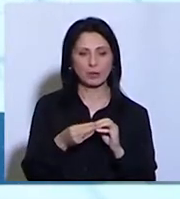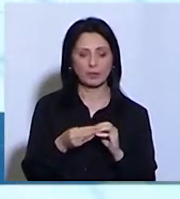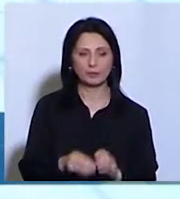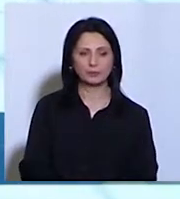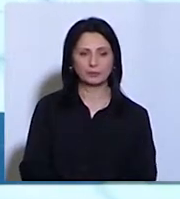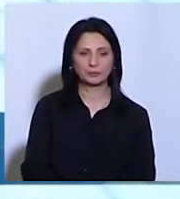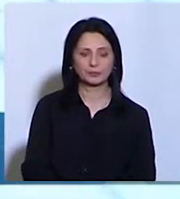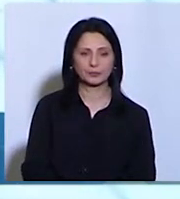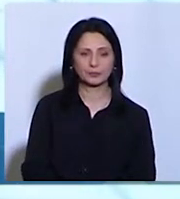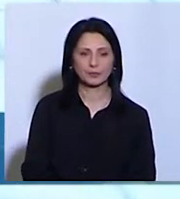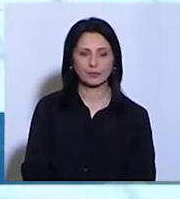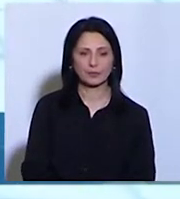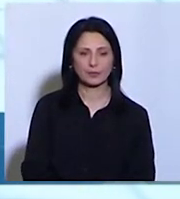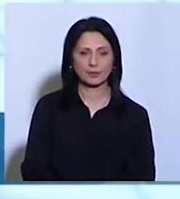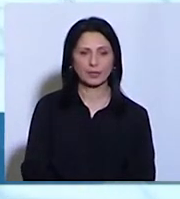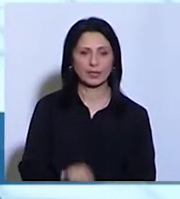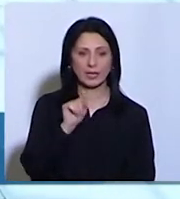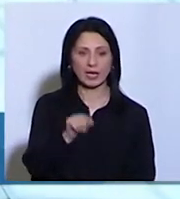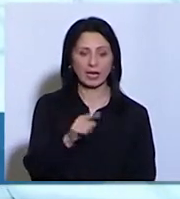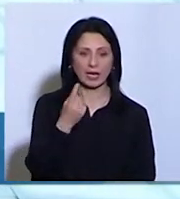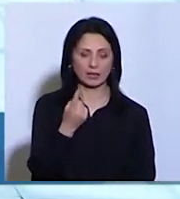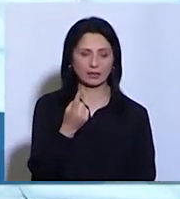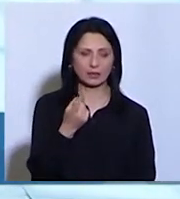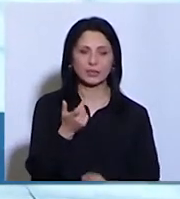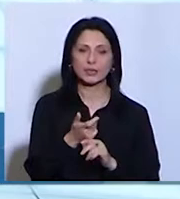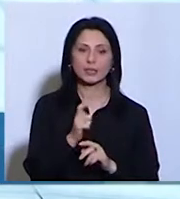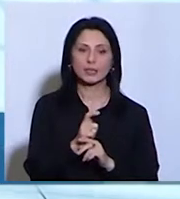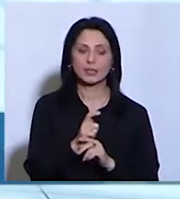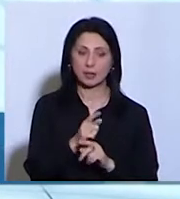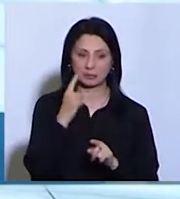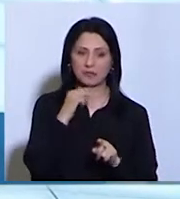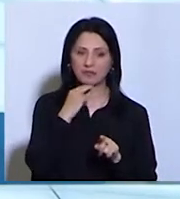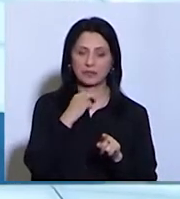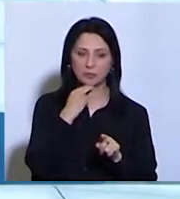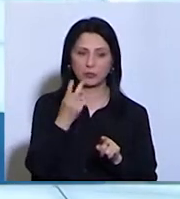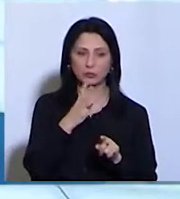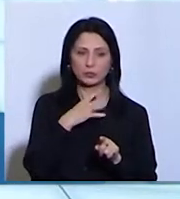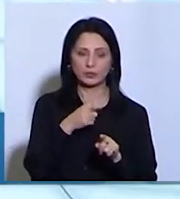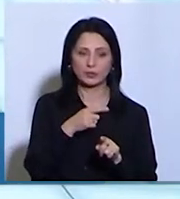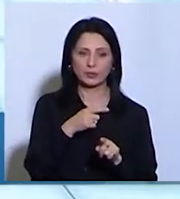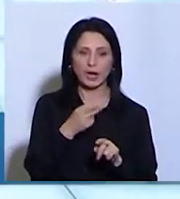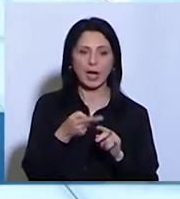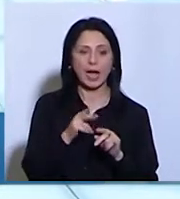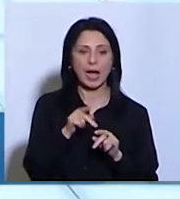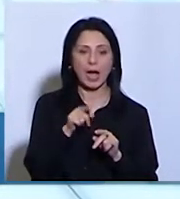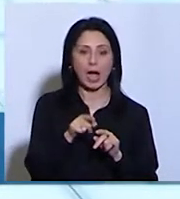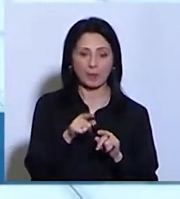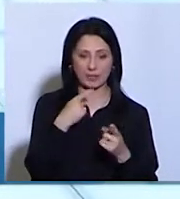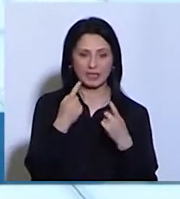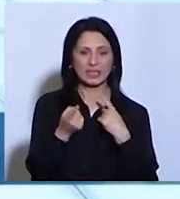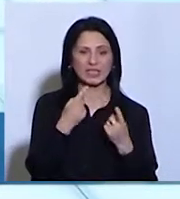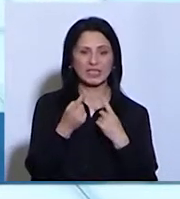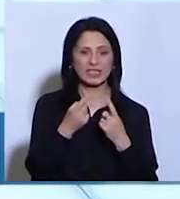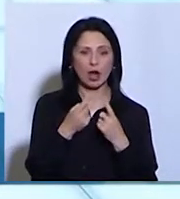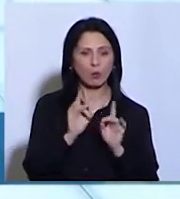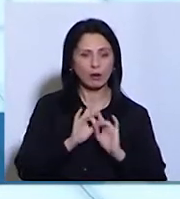ეს რეპორტი. და იქ ერთი ძალიან საგულისხმო ის არის, რომ აი ამდენ საუბარს